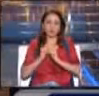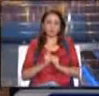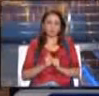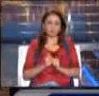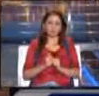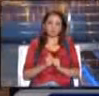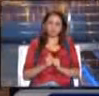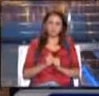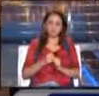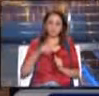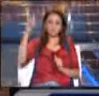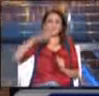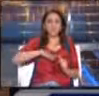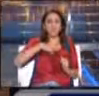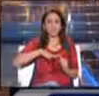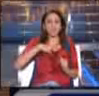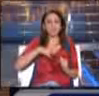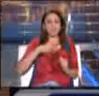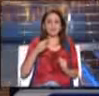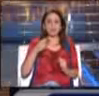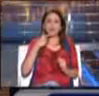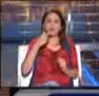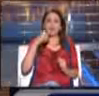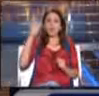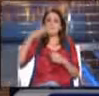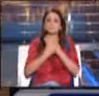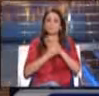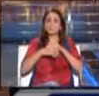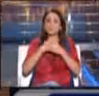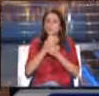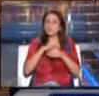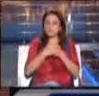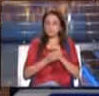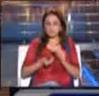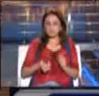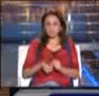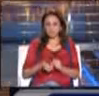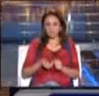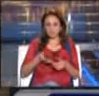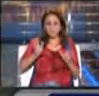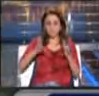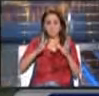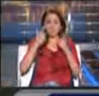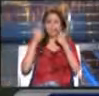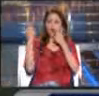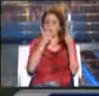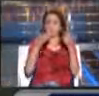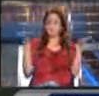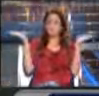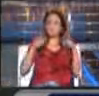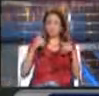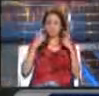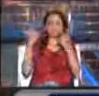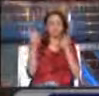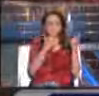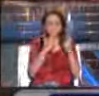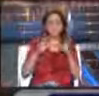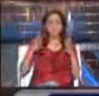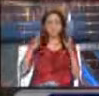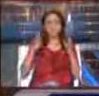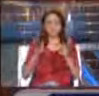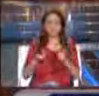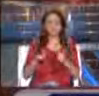خوفا، بلد ثانيه جايه تلعب في تونس وبتاع، في تخوف على فكره في ماتش الاهلي هناك دلوقتي وعاملين امن رهيب هناك، وفي تخوف من نتيجه يكون رد